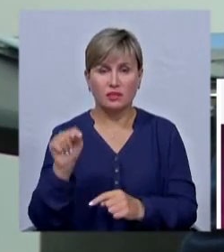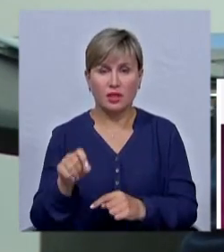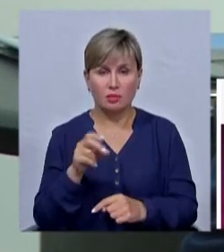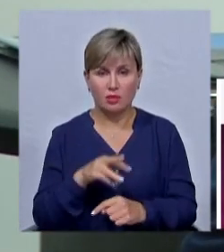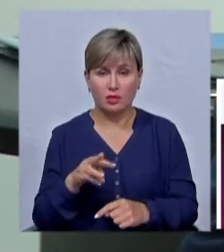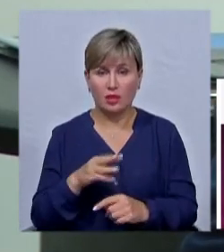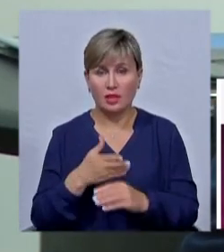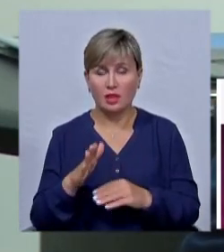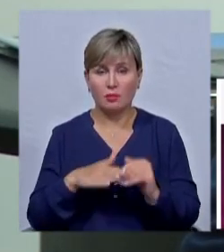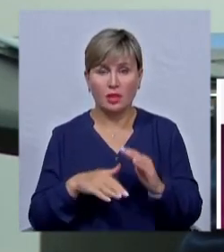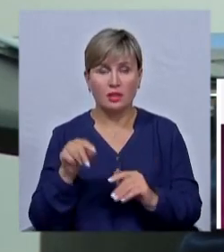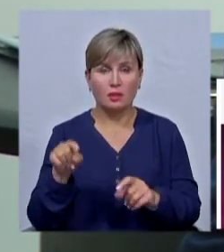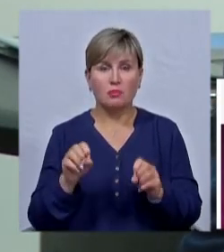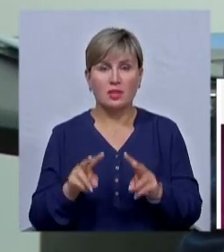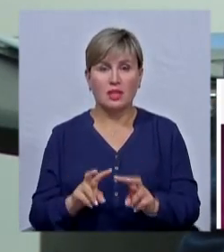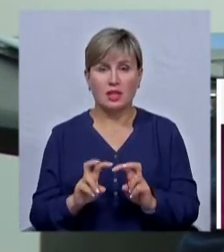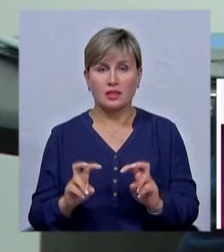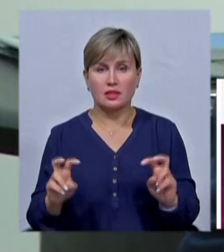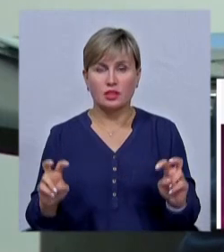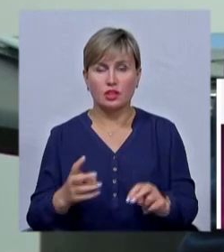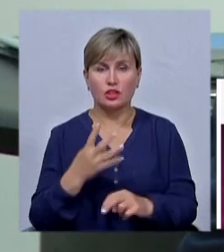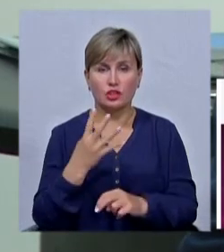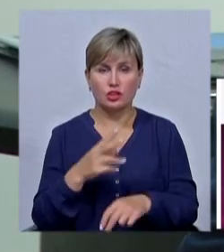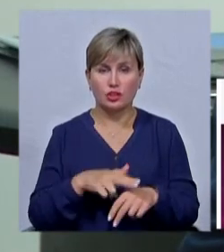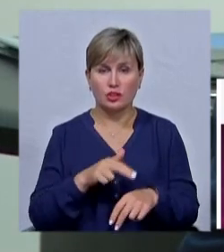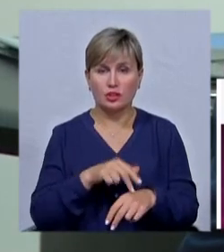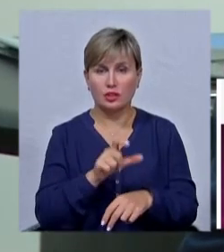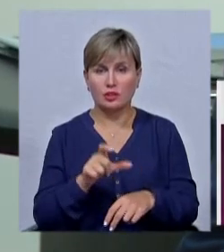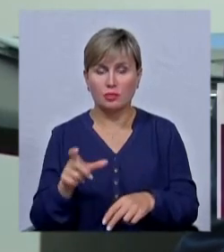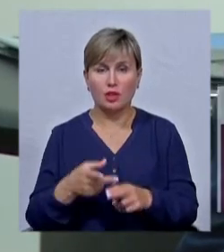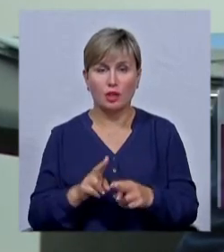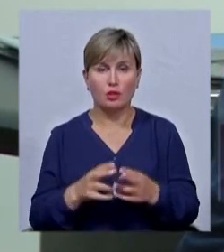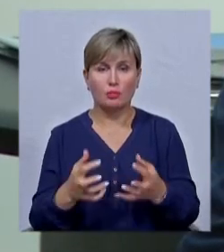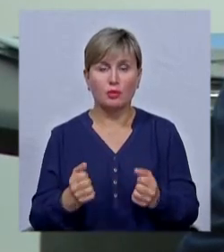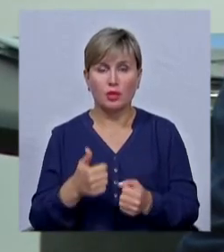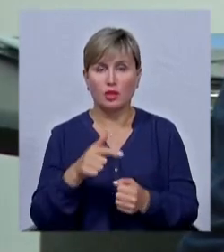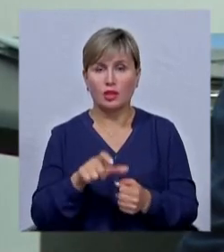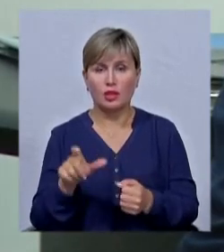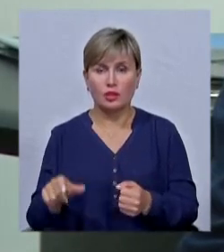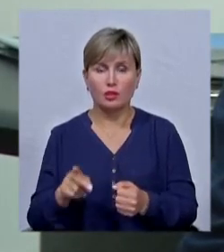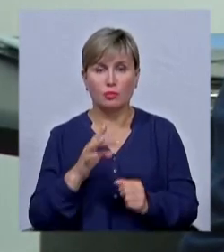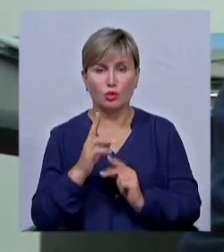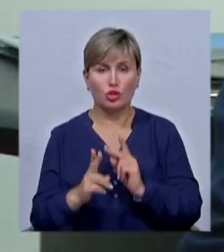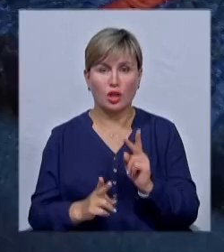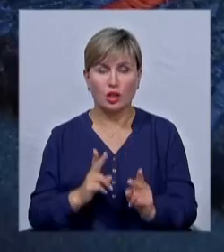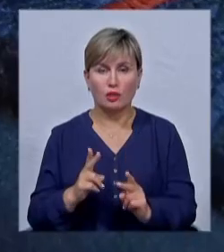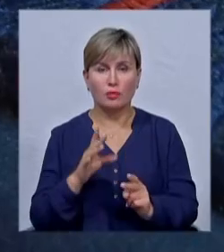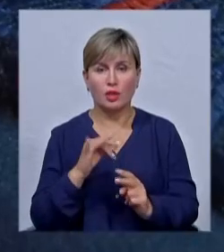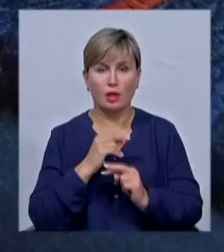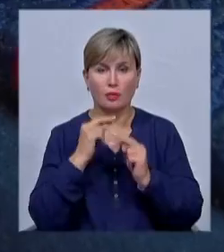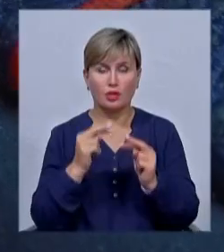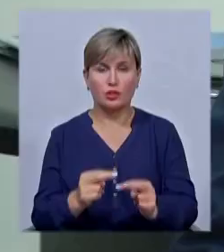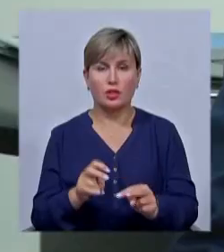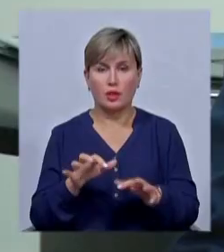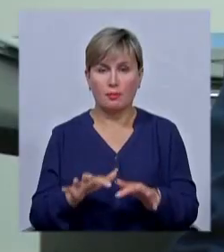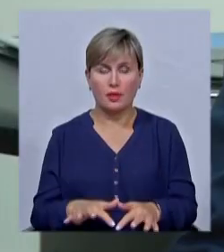там у нас специально сидят 4 инспектора которые принимают граждан именно по жалобам и обращением